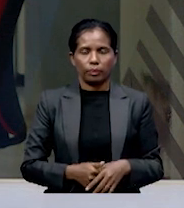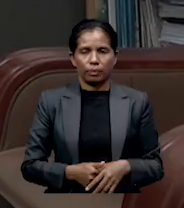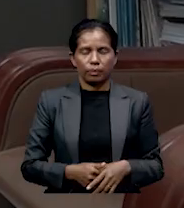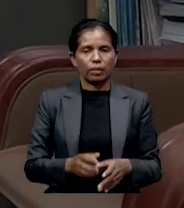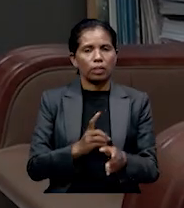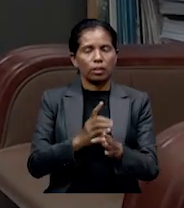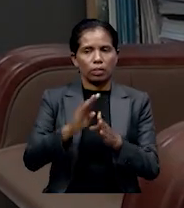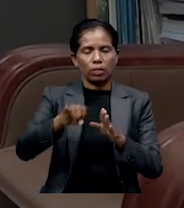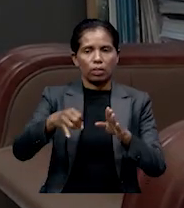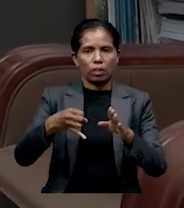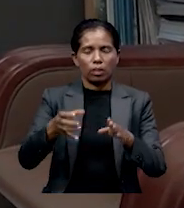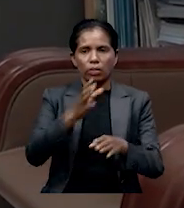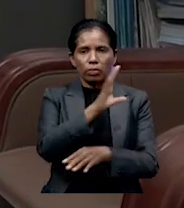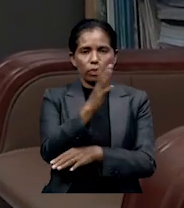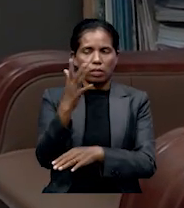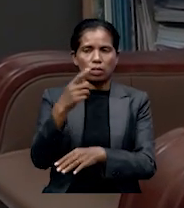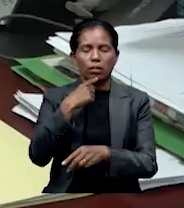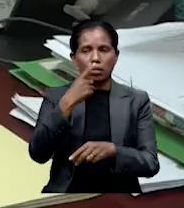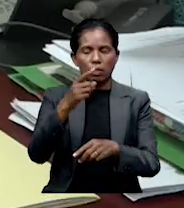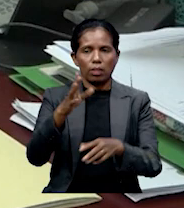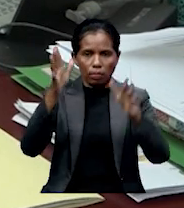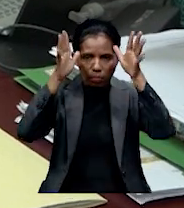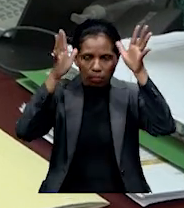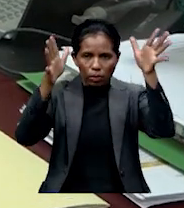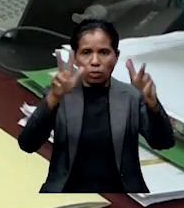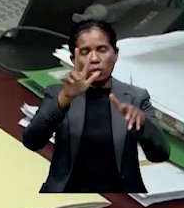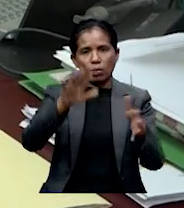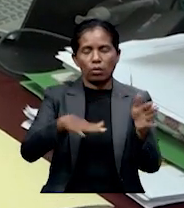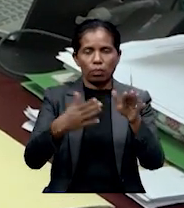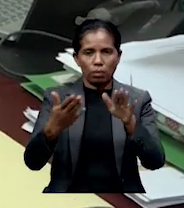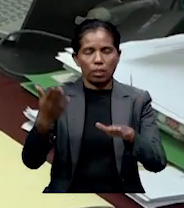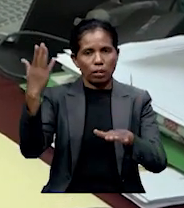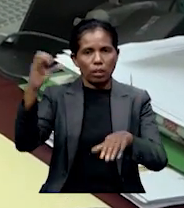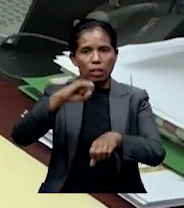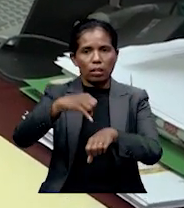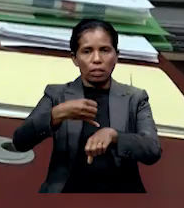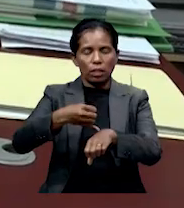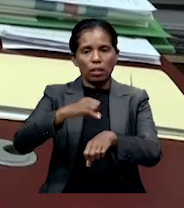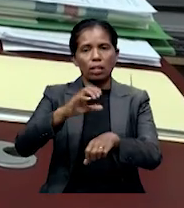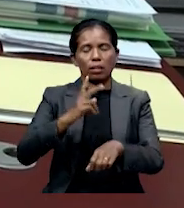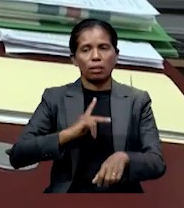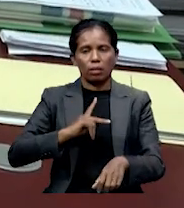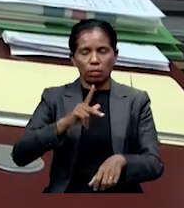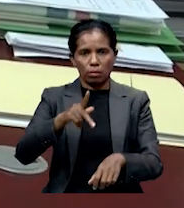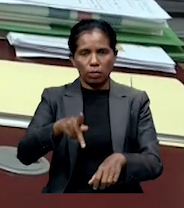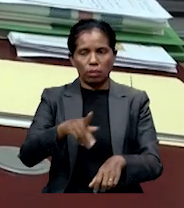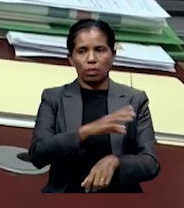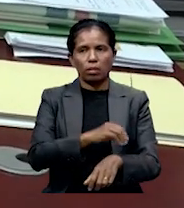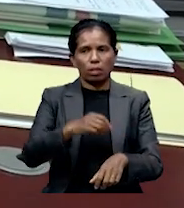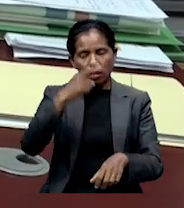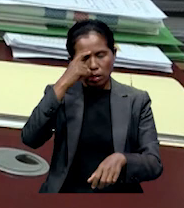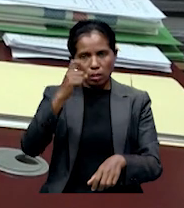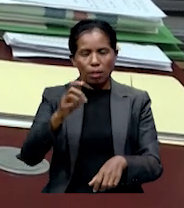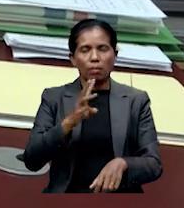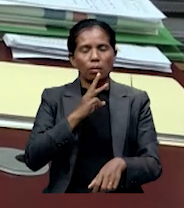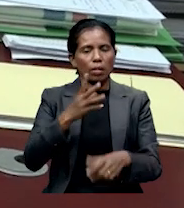Diretor Jeral Floresta Raimundo Mau Hateten, Bibiru sa tolu mate ya Ilya Jaco, posto administrativo tutuala municipio ten, tamba bay lorong